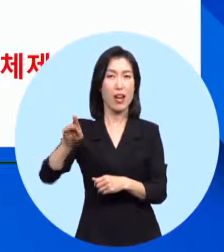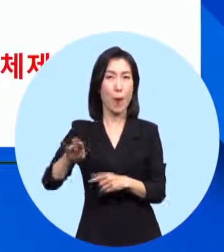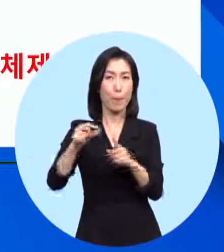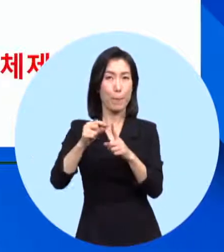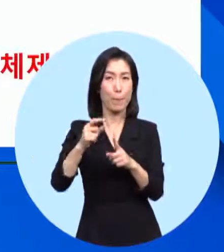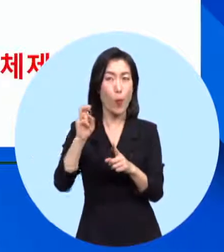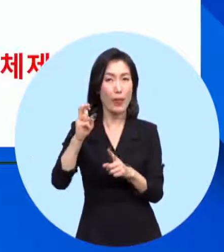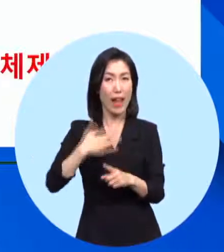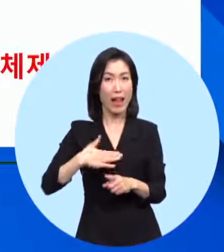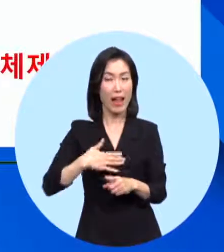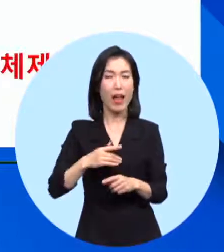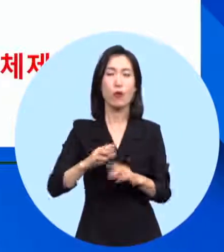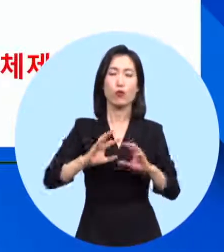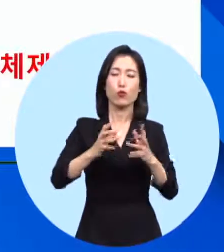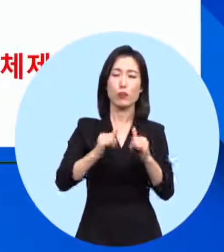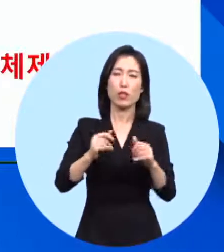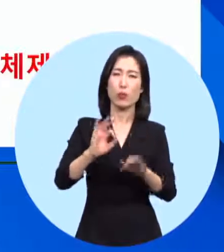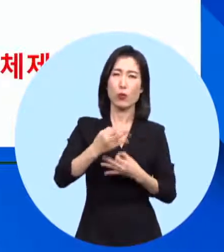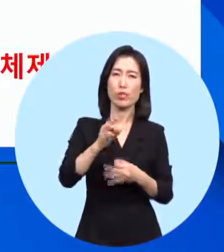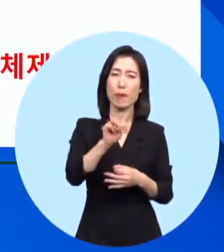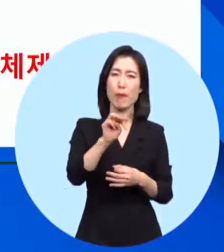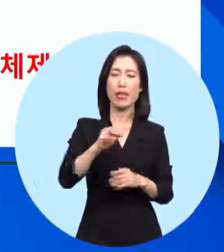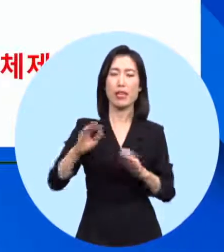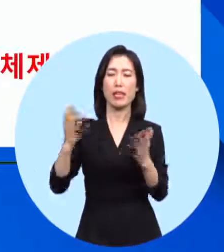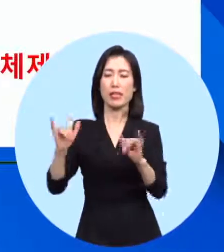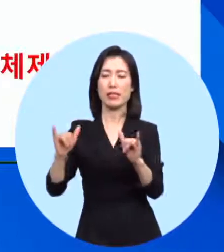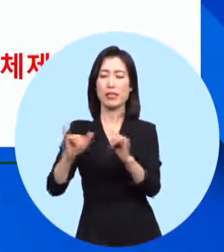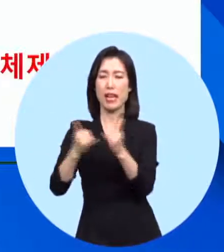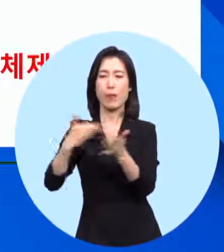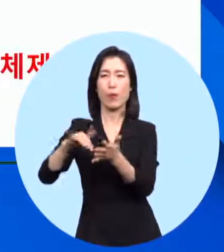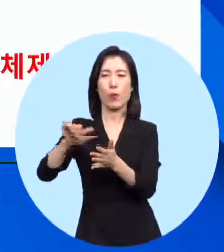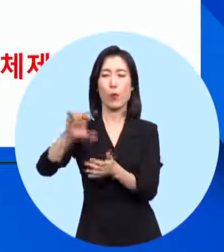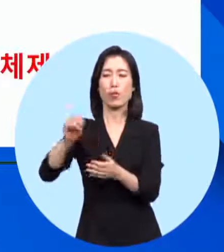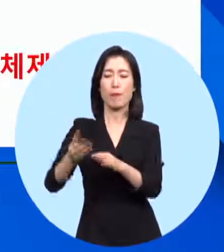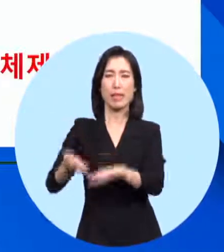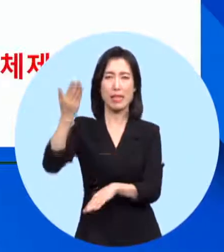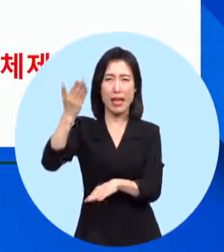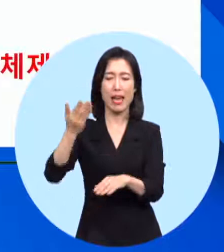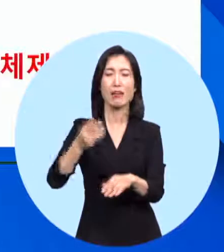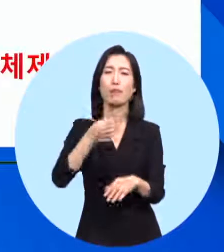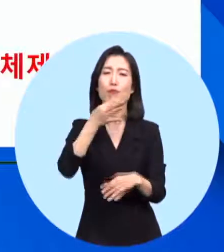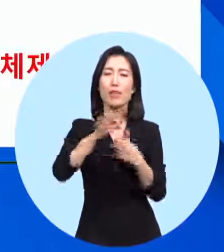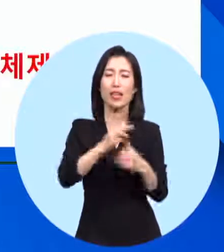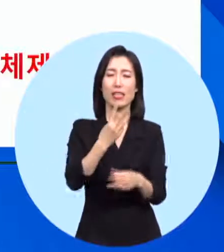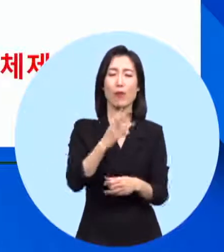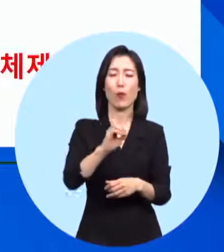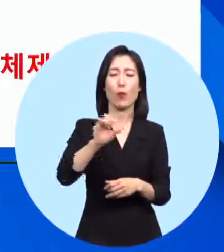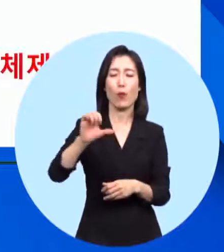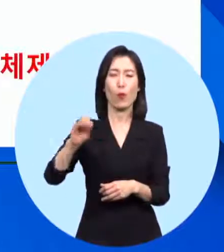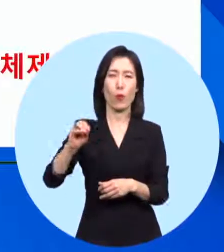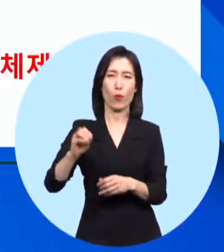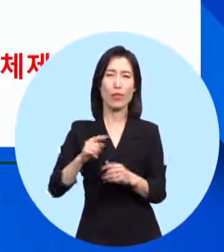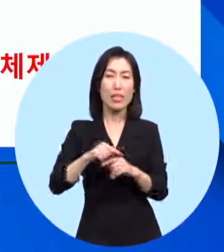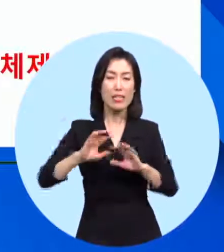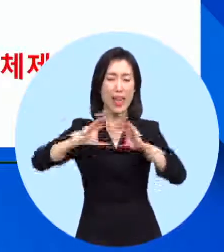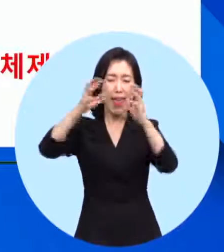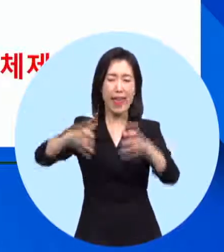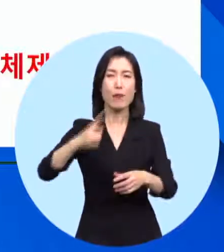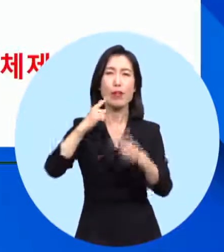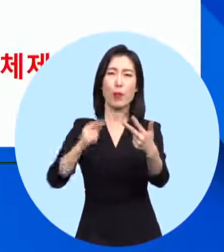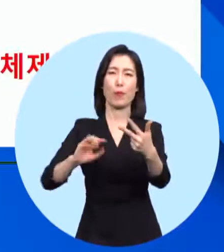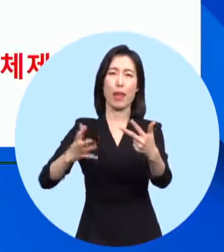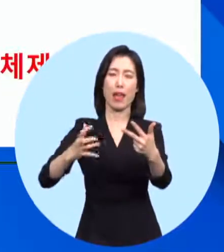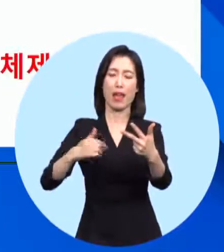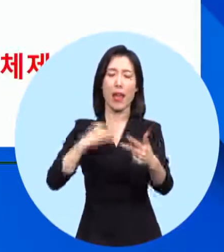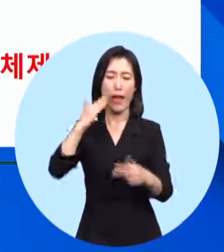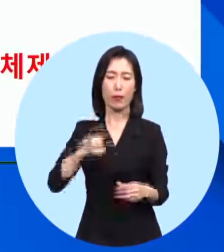모르겠습니다. 국민소득 3만 불 이상, 인구 5천만 이상 되는 국가를 3050 클럽이라고 하는데, 전 세계에 좀 7개 나라가 있습니다. 우리나라가